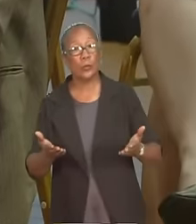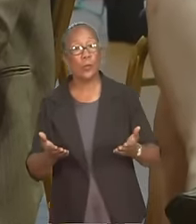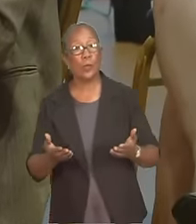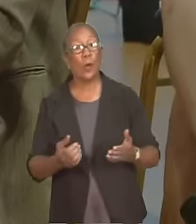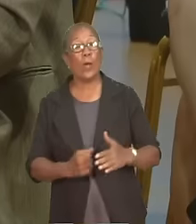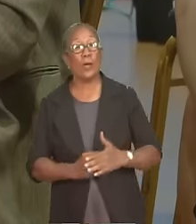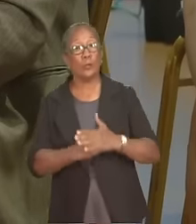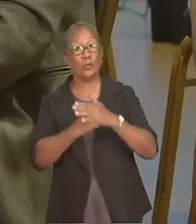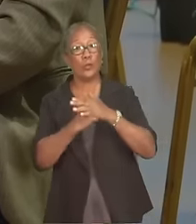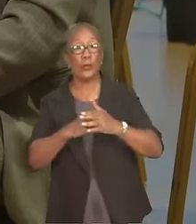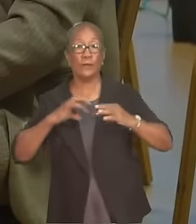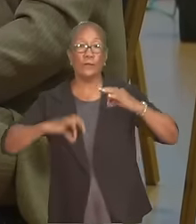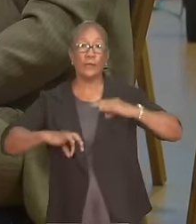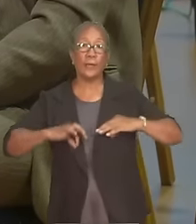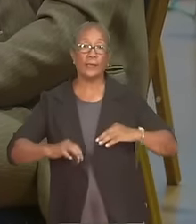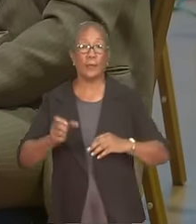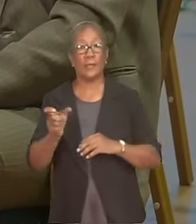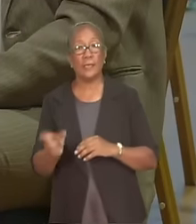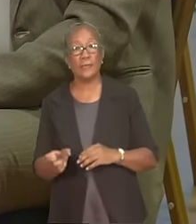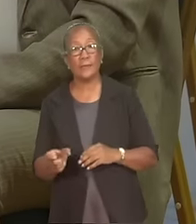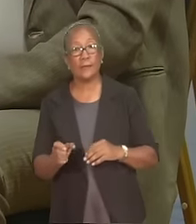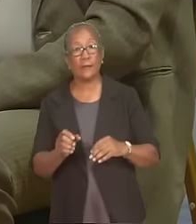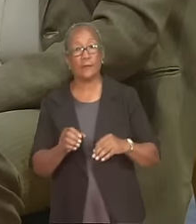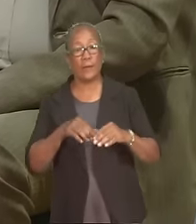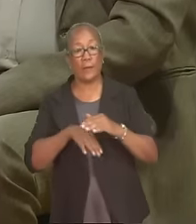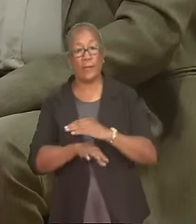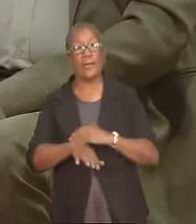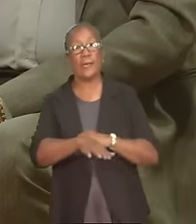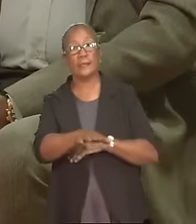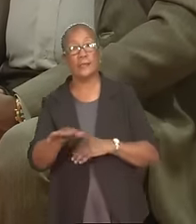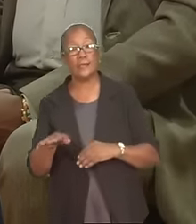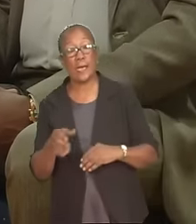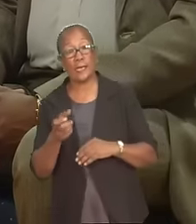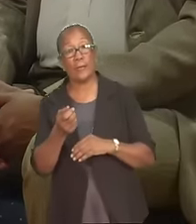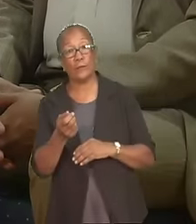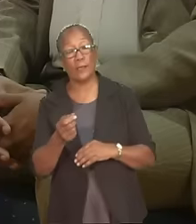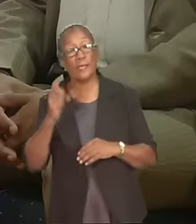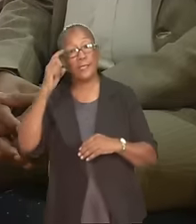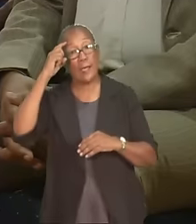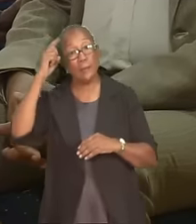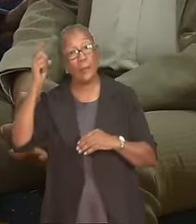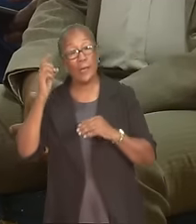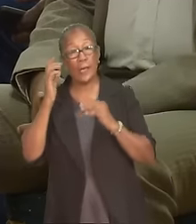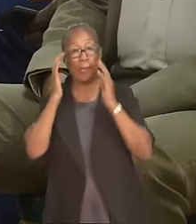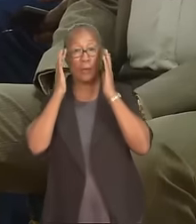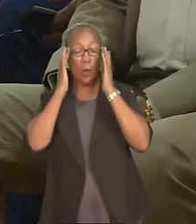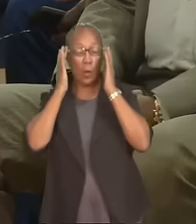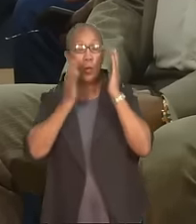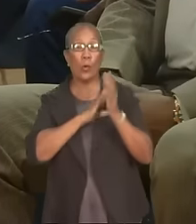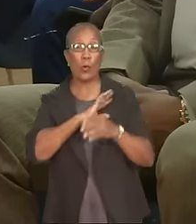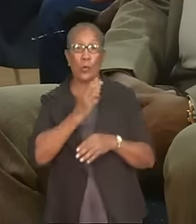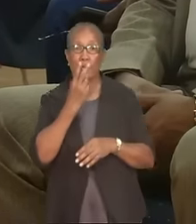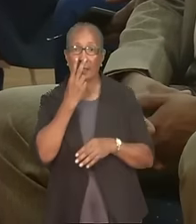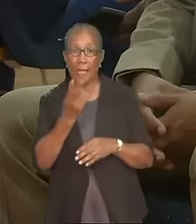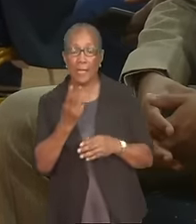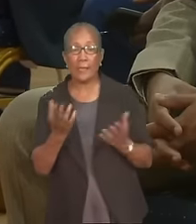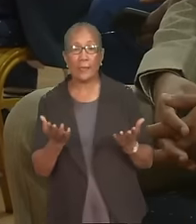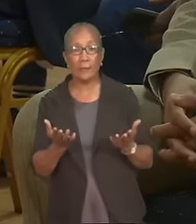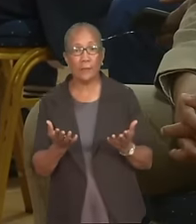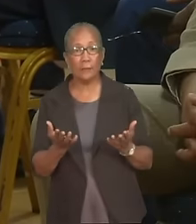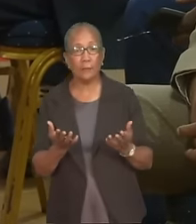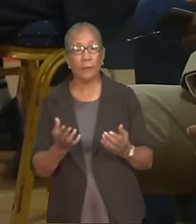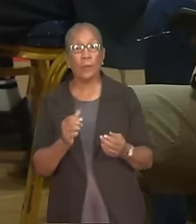van natuurlijk de ministers van Binnenlandse Zaken en Financiën en Planning. En we gaan kijken, elke case wat blijkt dus